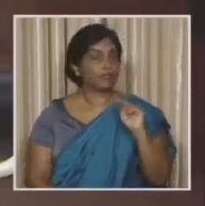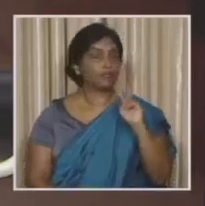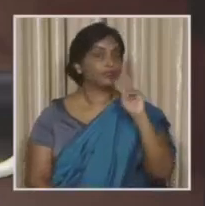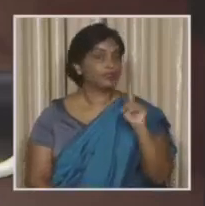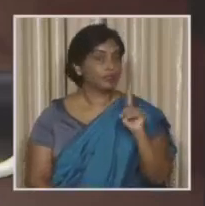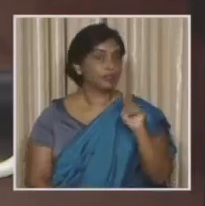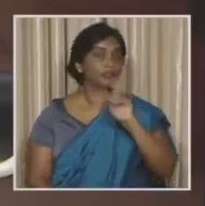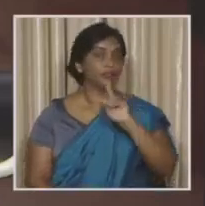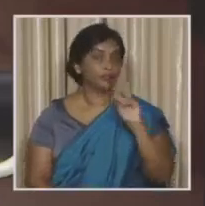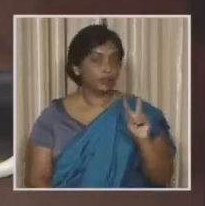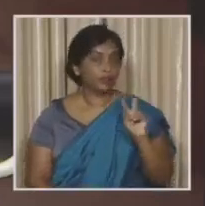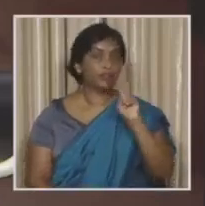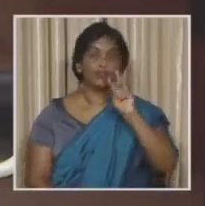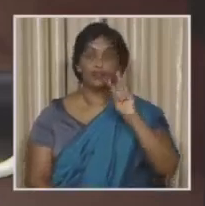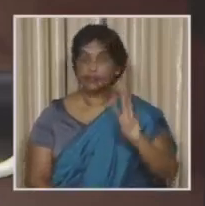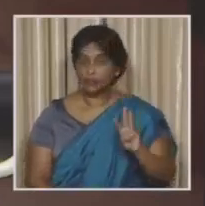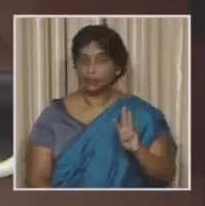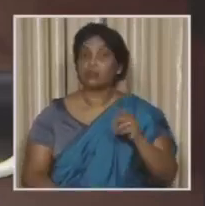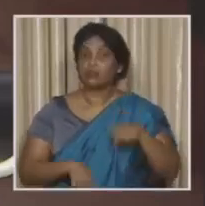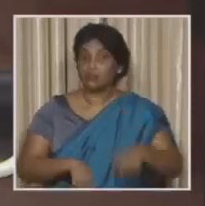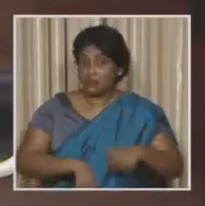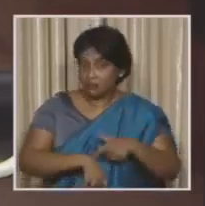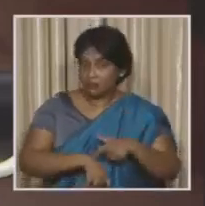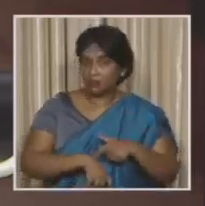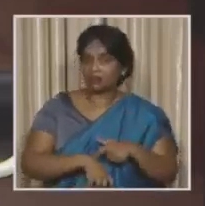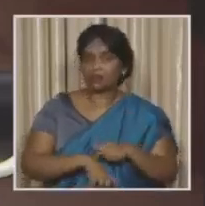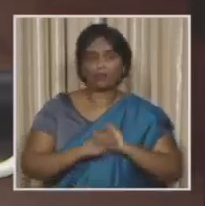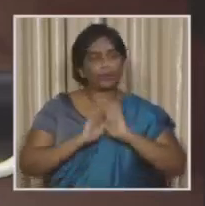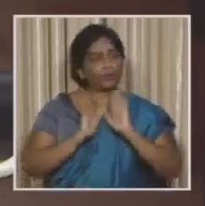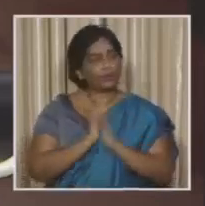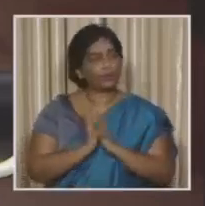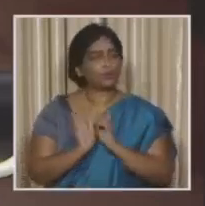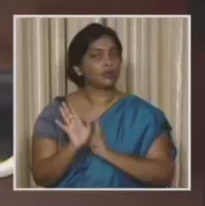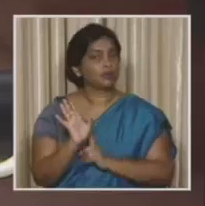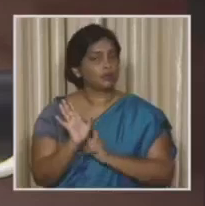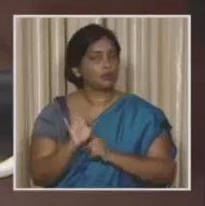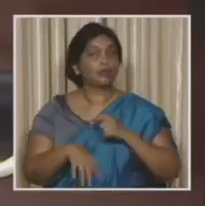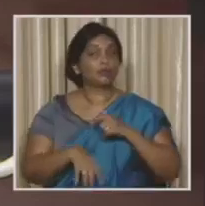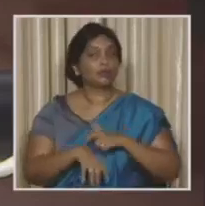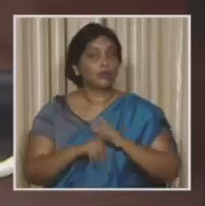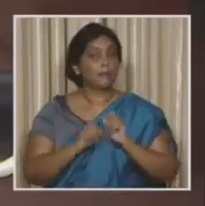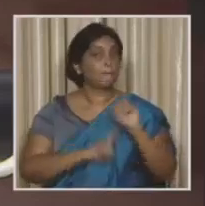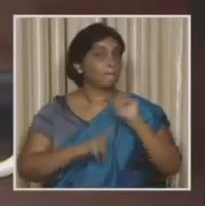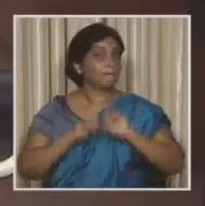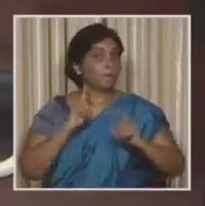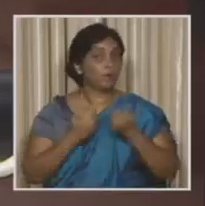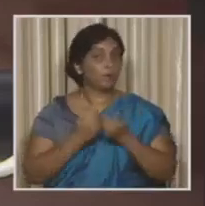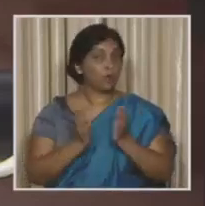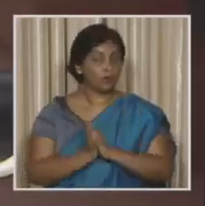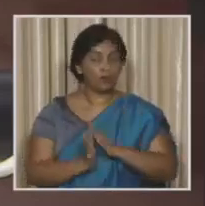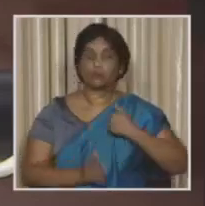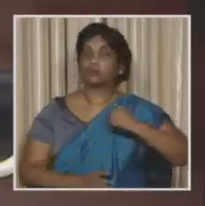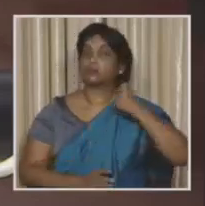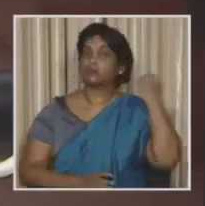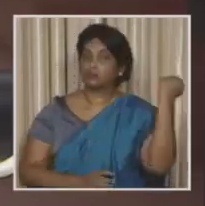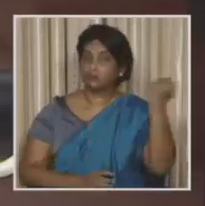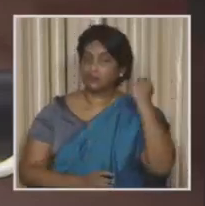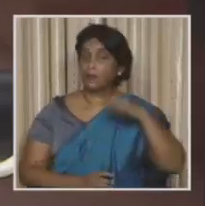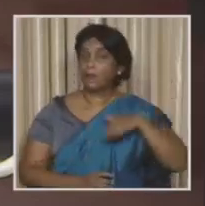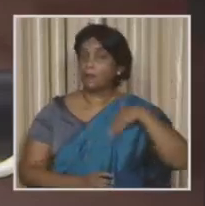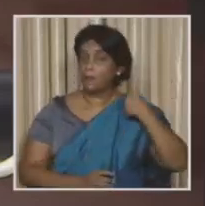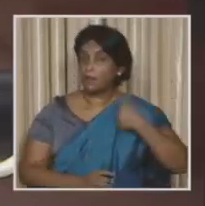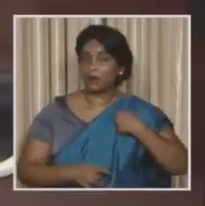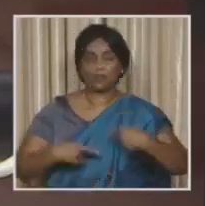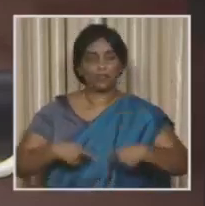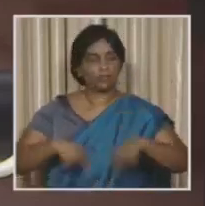21 22 23 මේ අවස්ථාවේදී මේ හැම අවස්ථාවකදී මේ පාර්ලිමේන්තුවේදී මා විසින් ඉදිරිපත් කරන ලබන්නේ ප්‍රධාන තර්ක